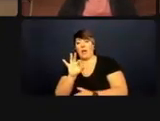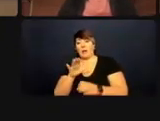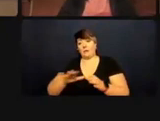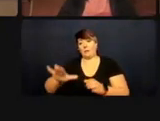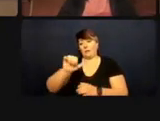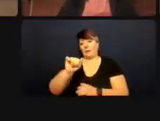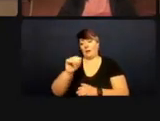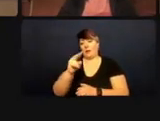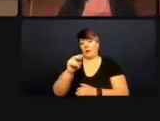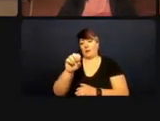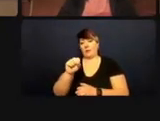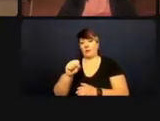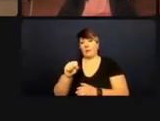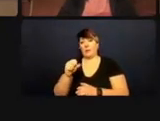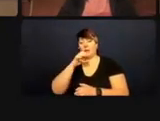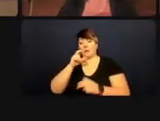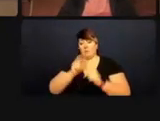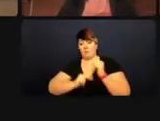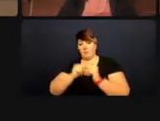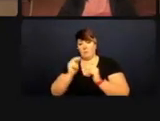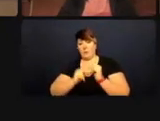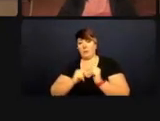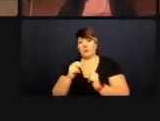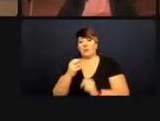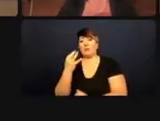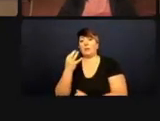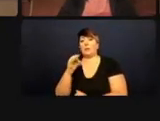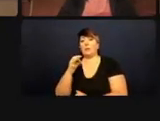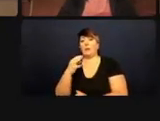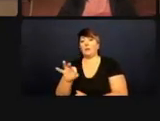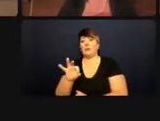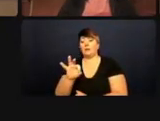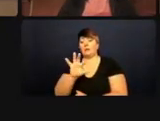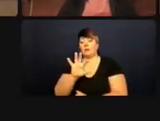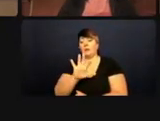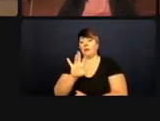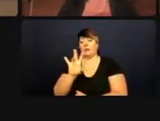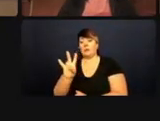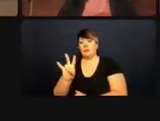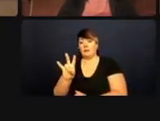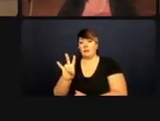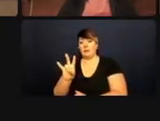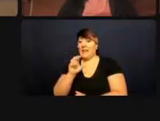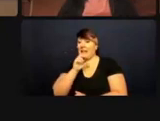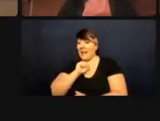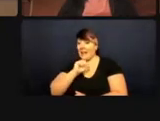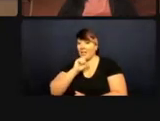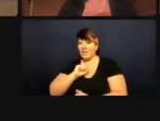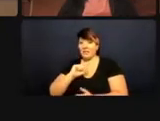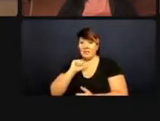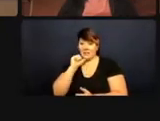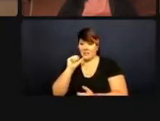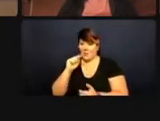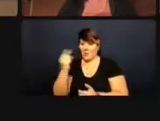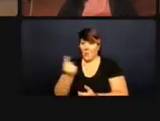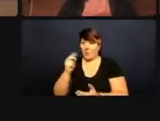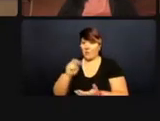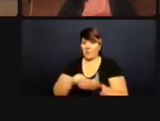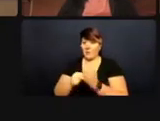Jengo hili liko katika ekali ya 49, ilijengwa mwaka